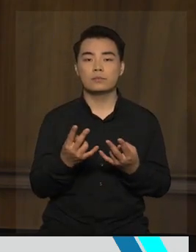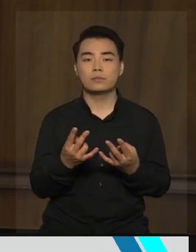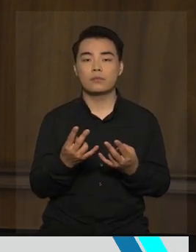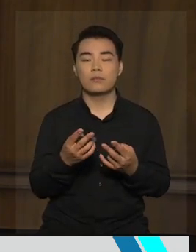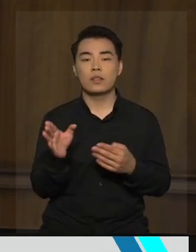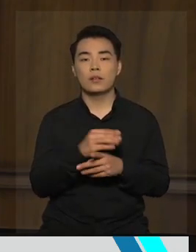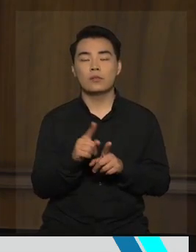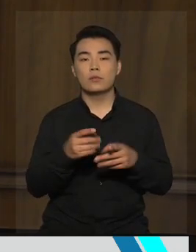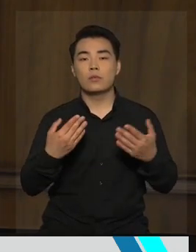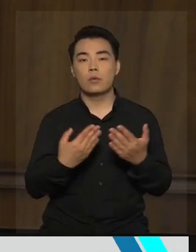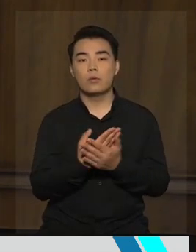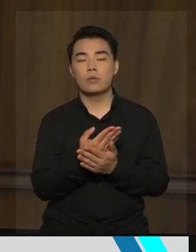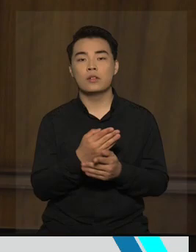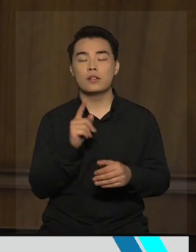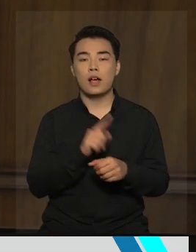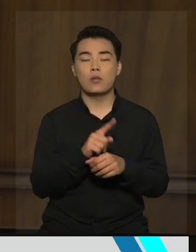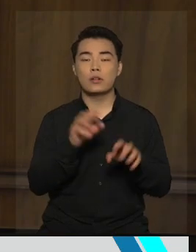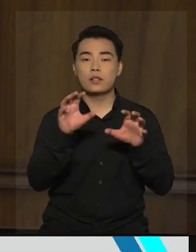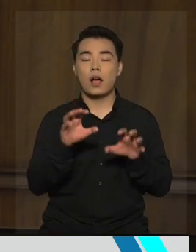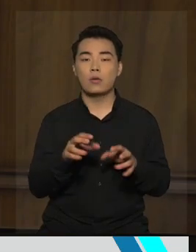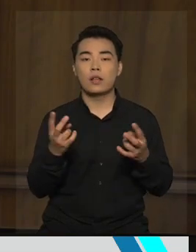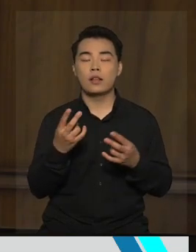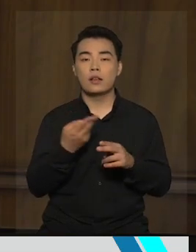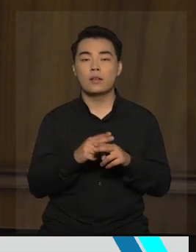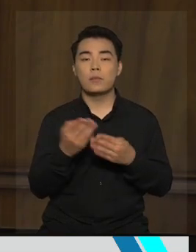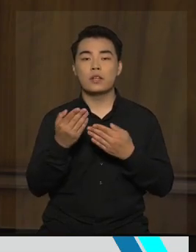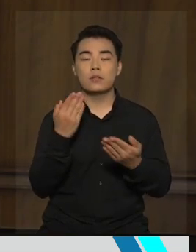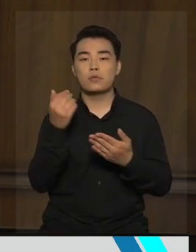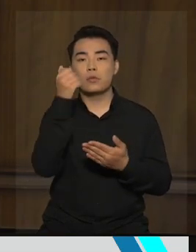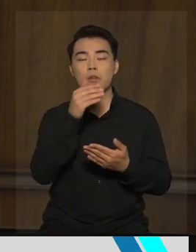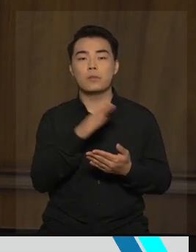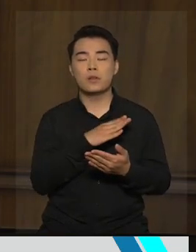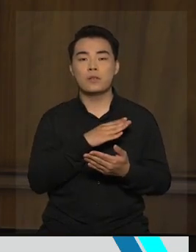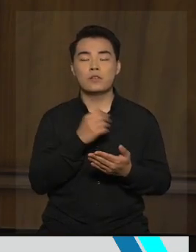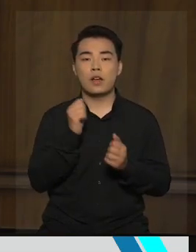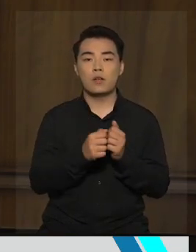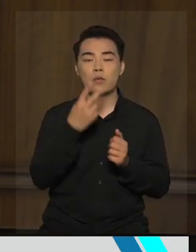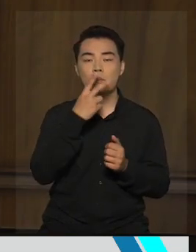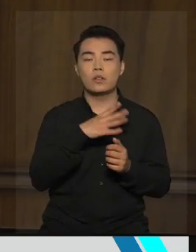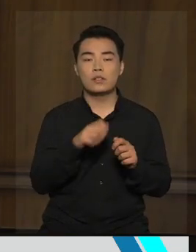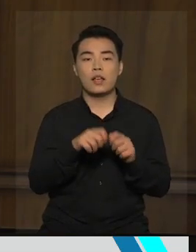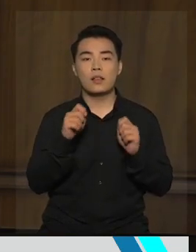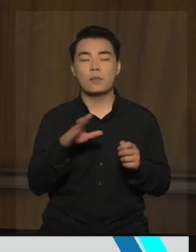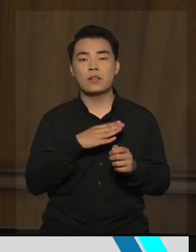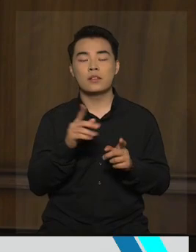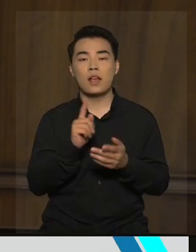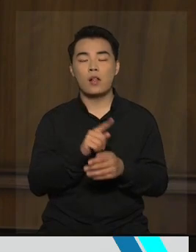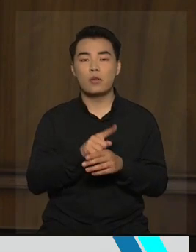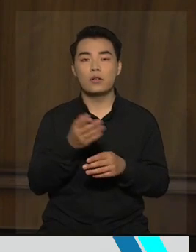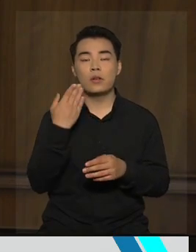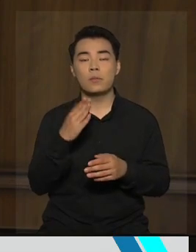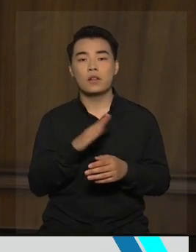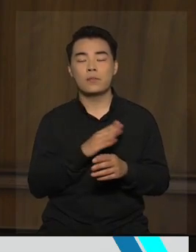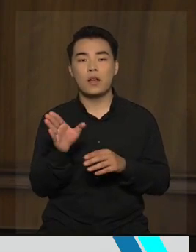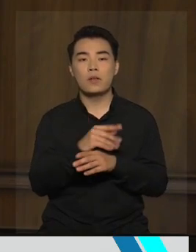должен подняться новый налоговый кодекс. В предыдущие годы мы зачастую видели, что создавались налоговые льготы для